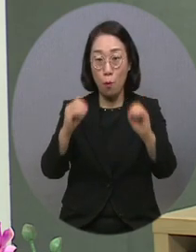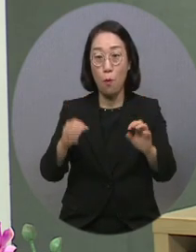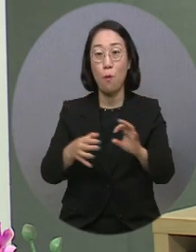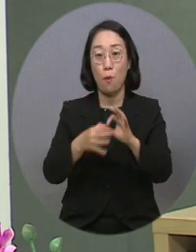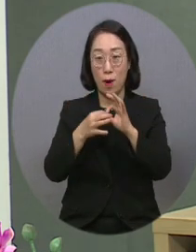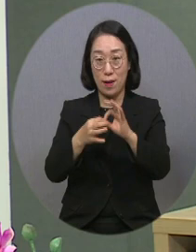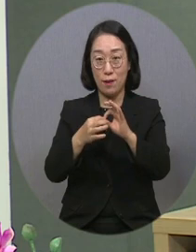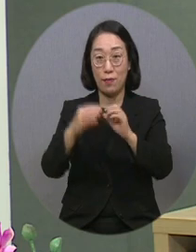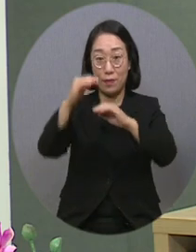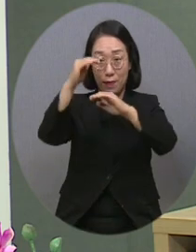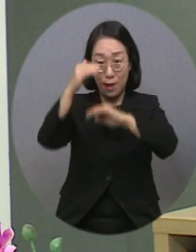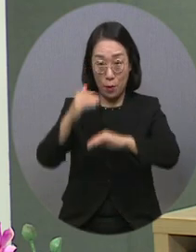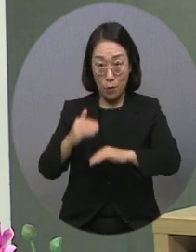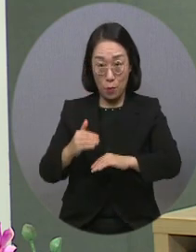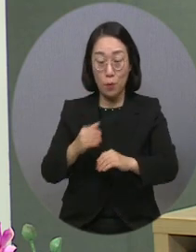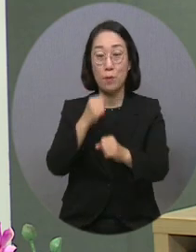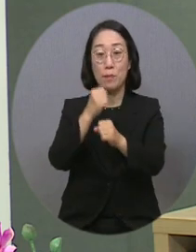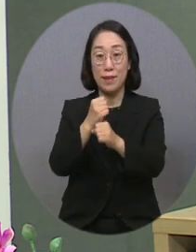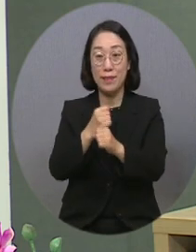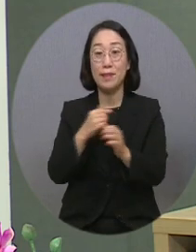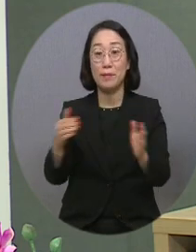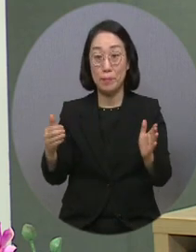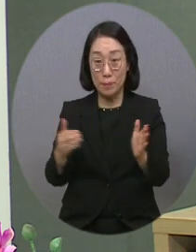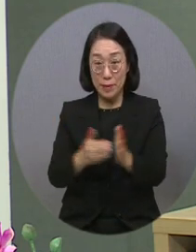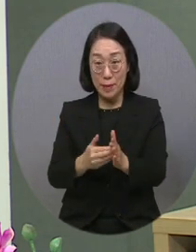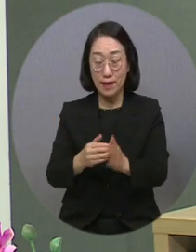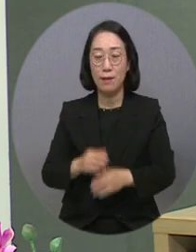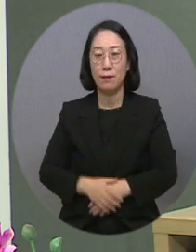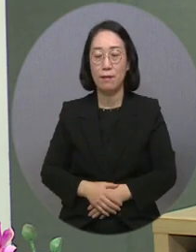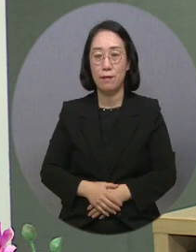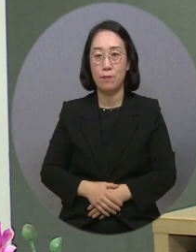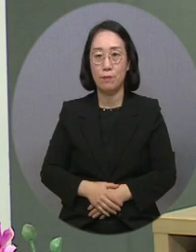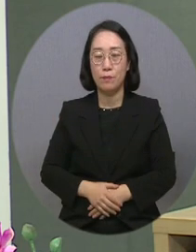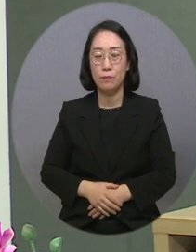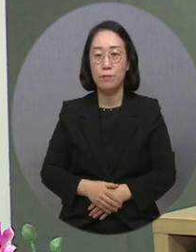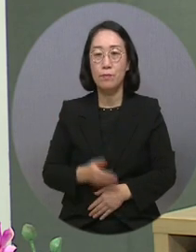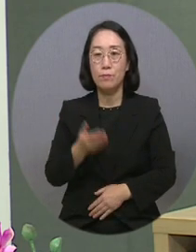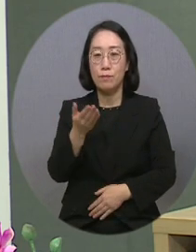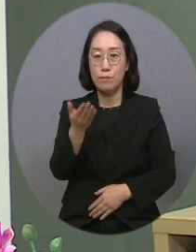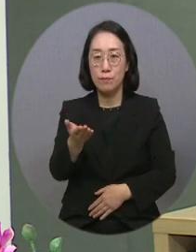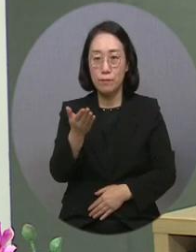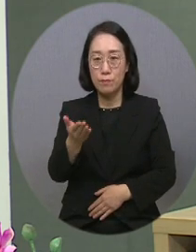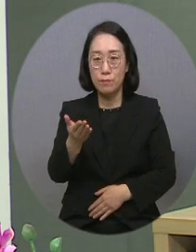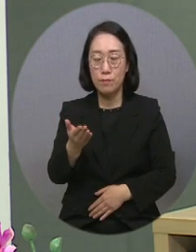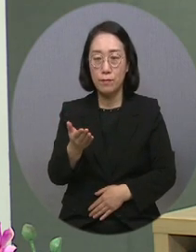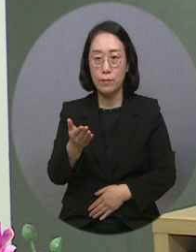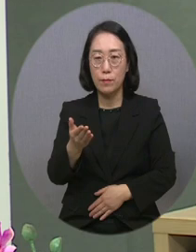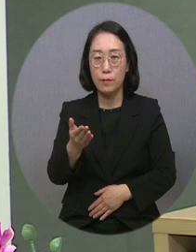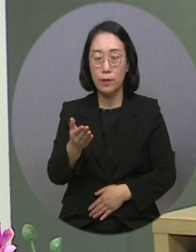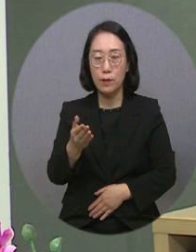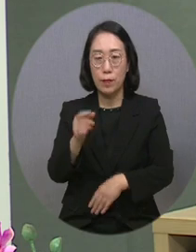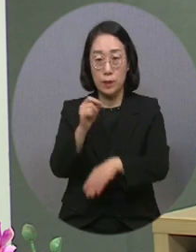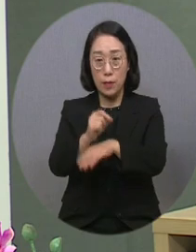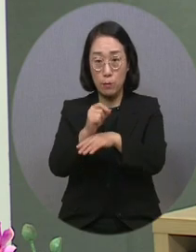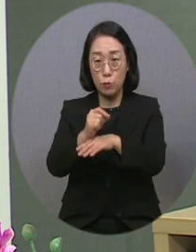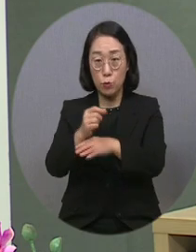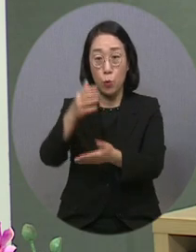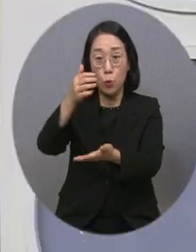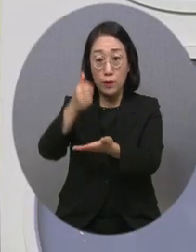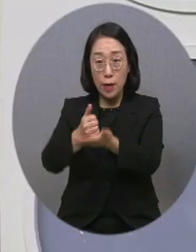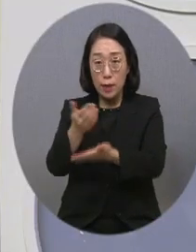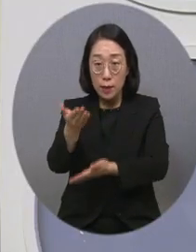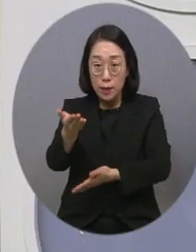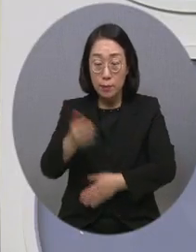영상물을 예. 마련하셨군요. 예. 지금 그 김상균 사무총장은 고향이